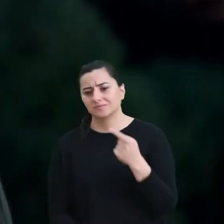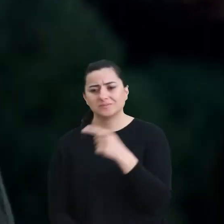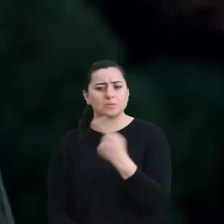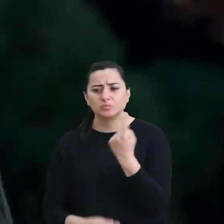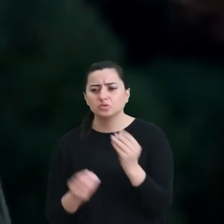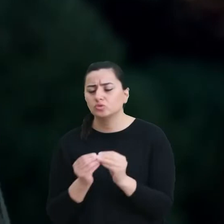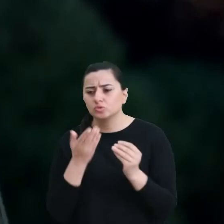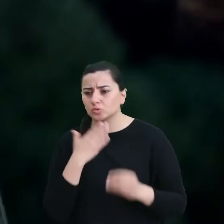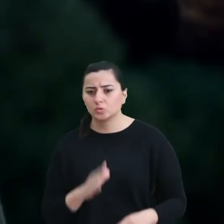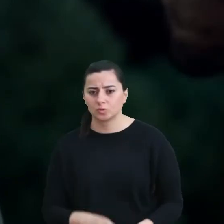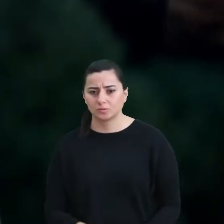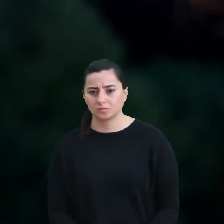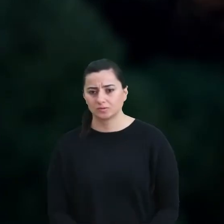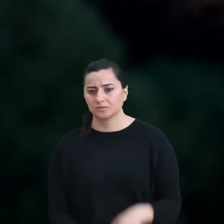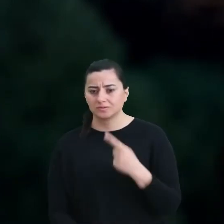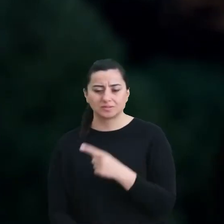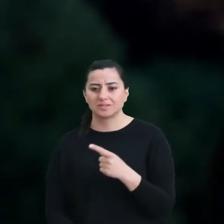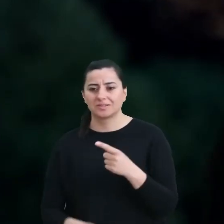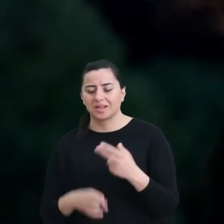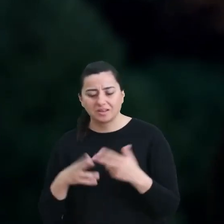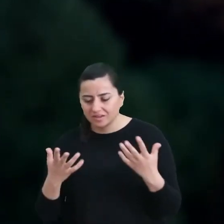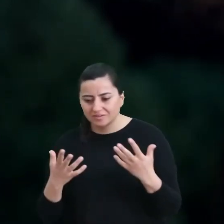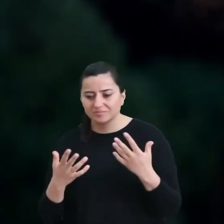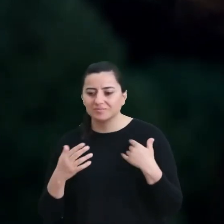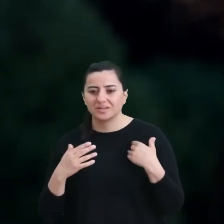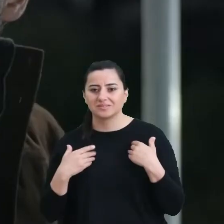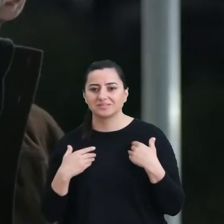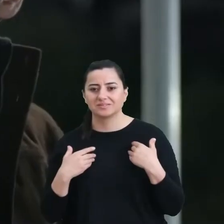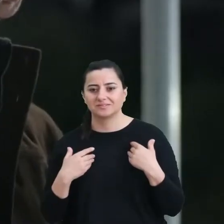Senin bir suçun yok ki. Sen aniden şey edince